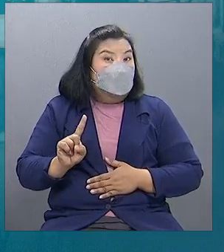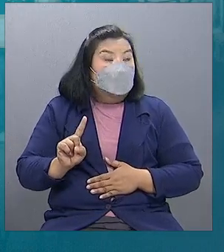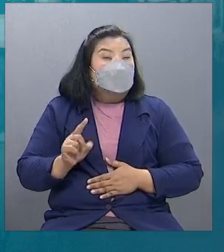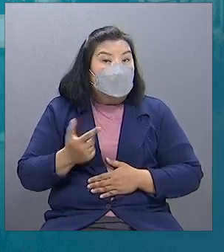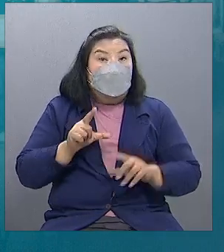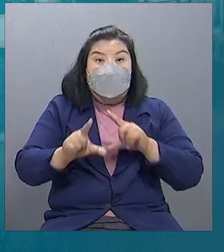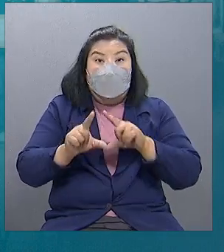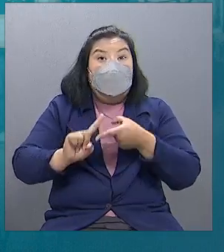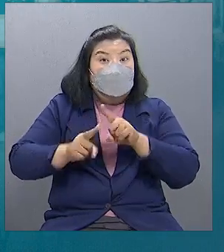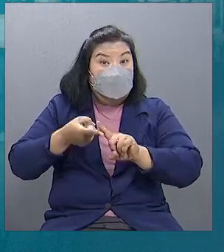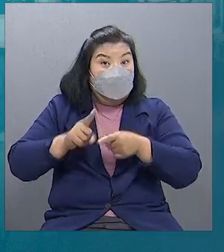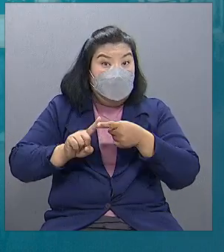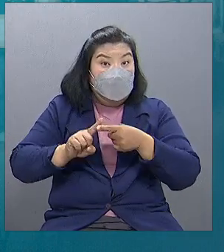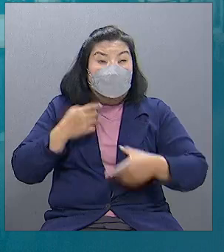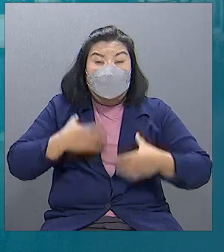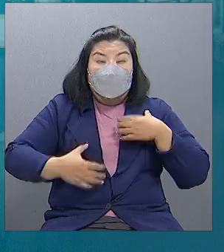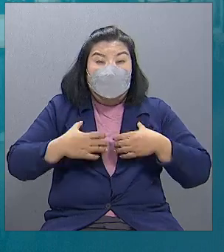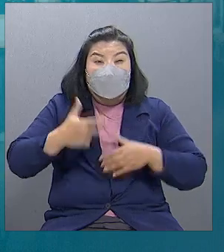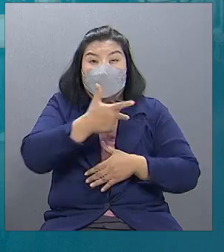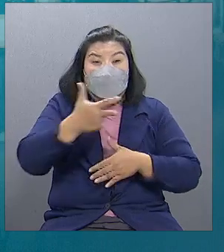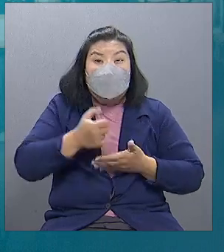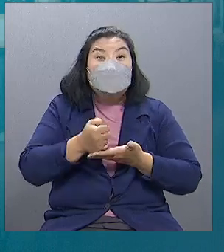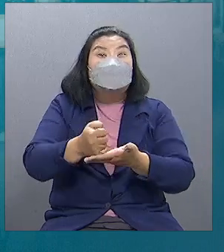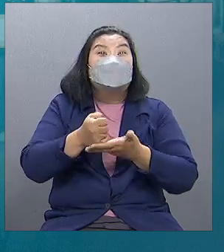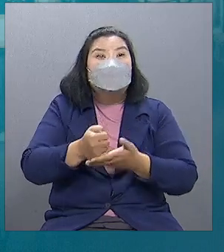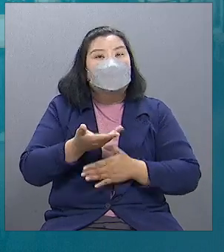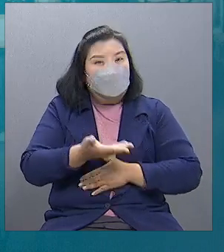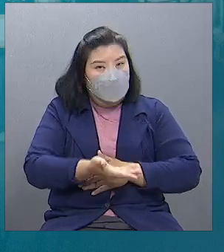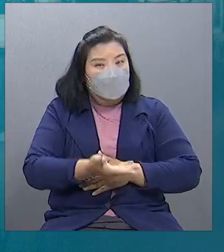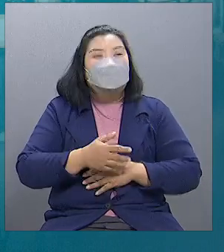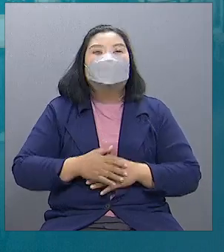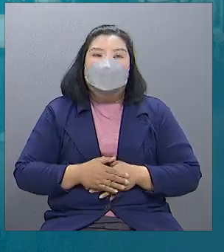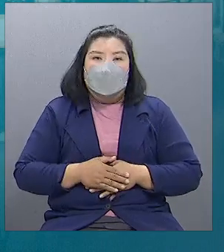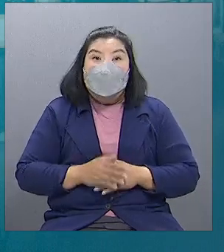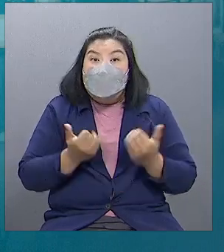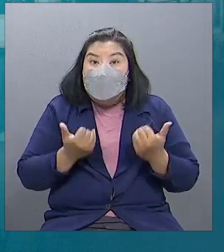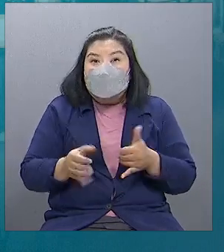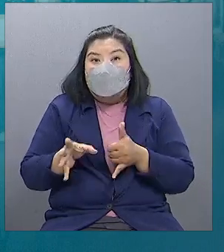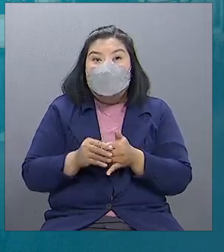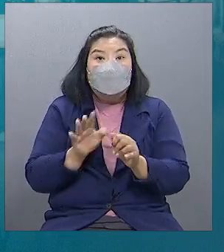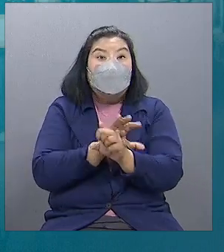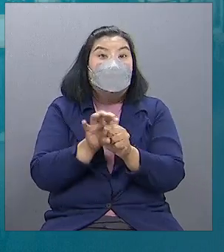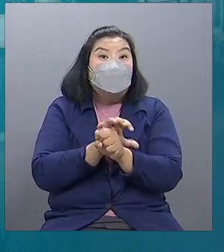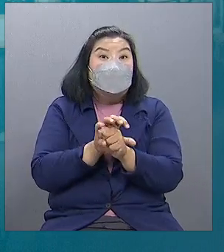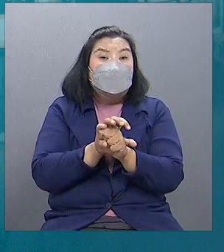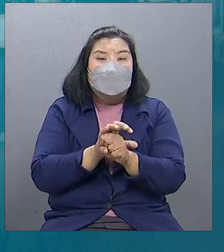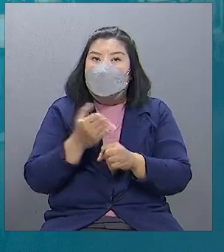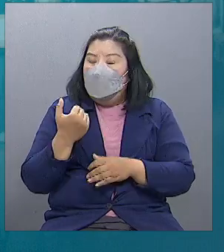แร้องทุก ไทยPBS นะคะ คณผชมเขาวันนี้มีคนตดเชื้อโควิ-19 นิวเคสเนี่ยนะคะ